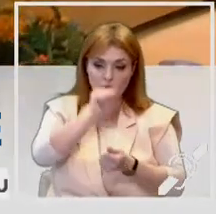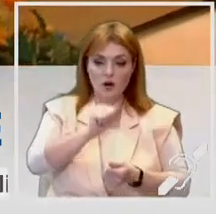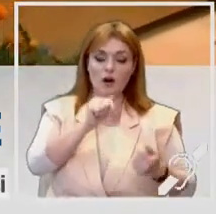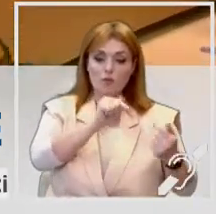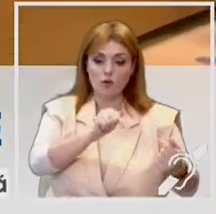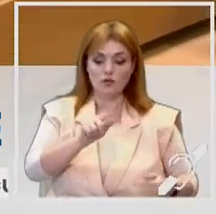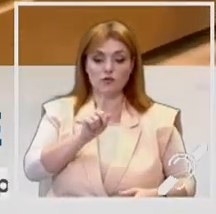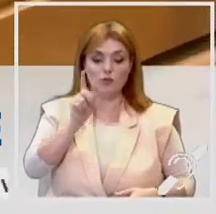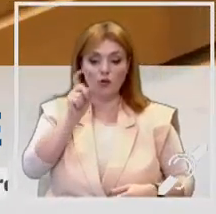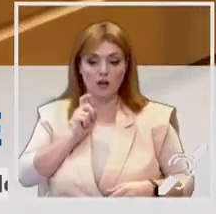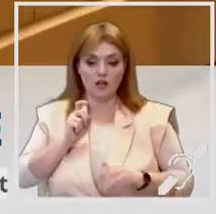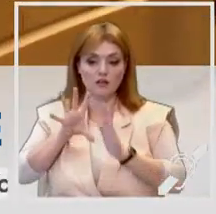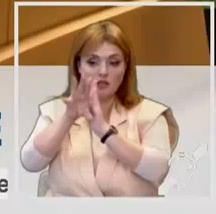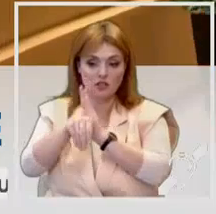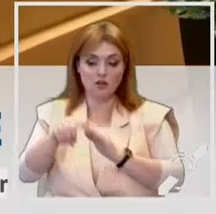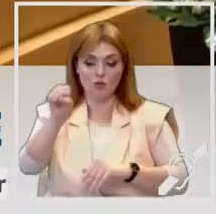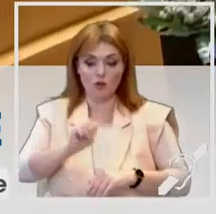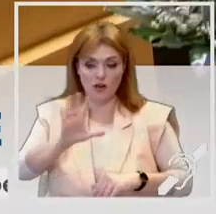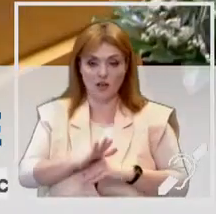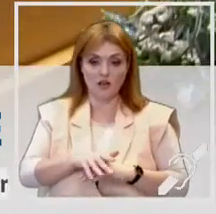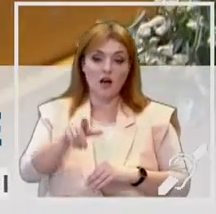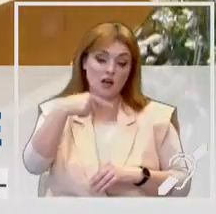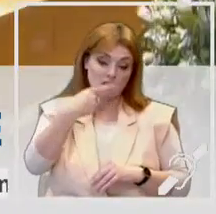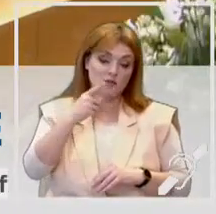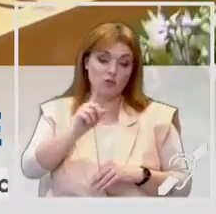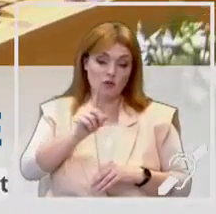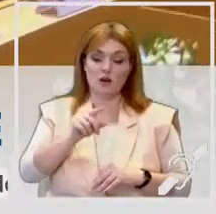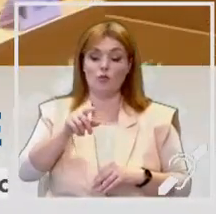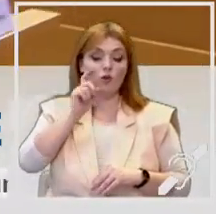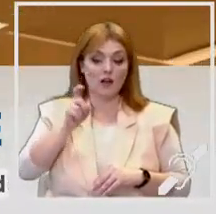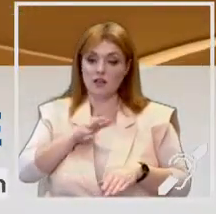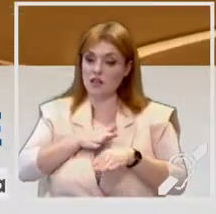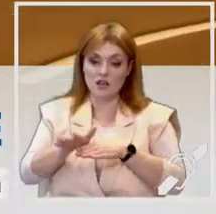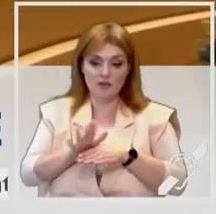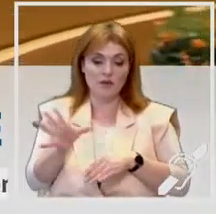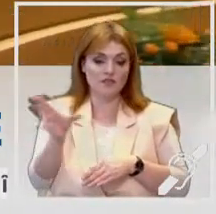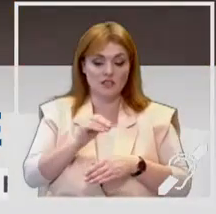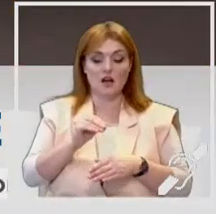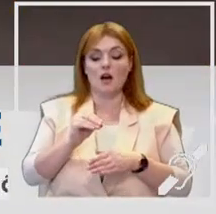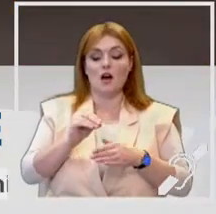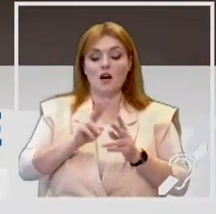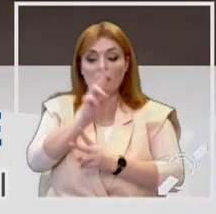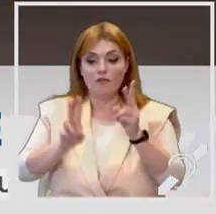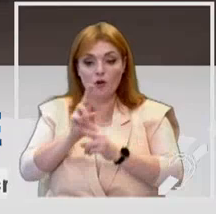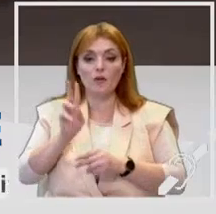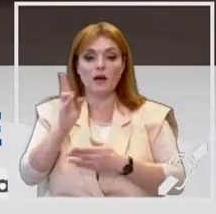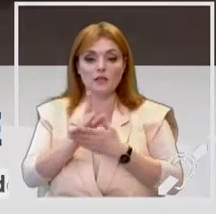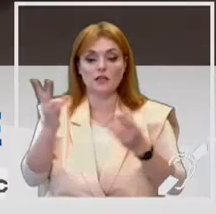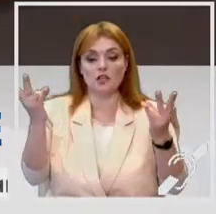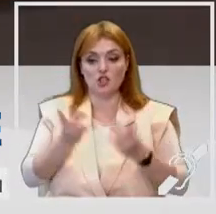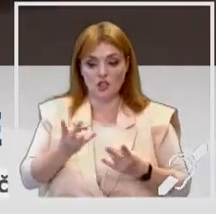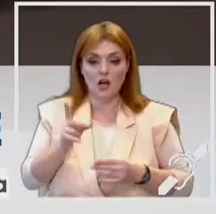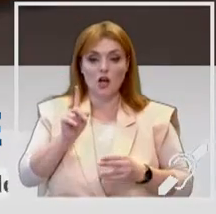Premierul maghiar Victor Orban insistă că Ucraina nu a realizat reformele necesare pentru a fi deschisă calea spre negocieri. Președintele Ucrainei neagă